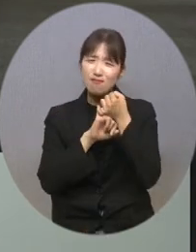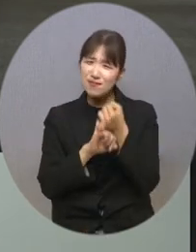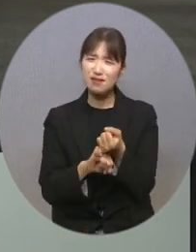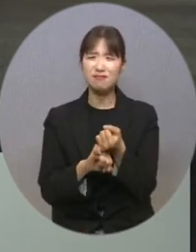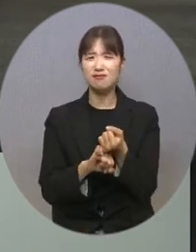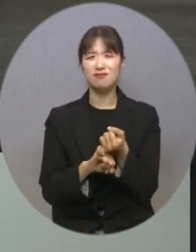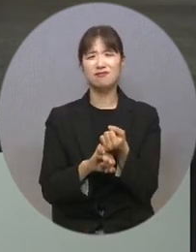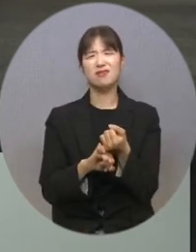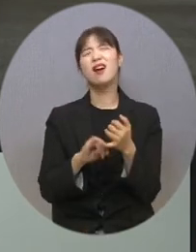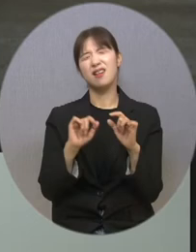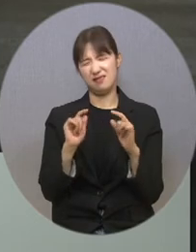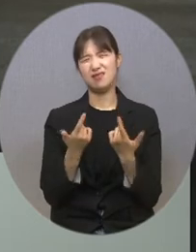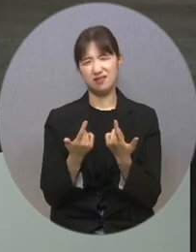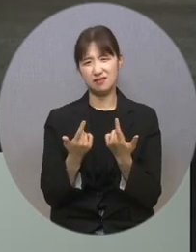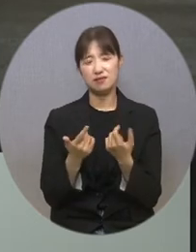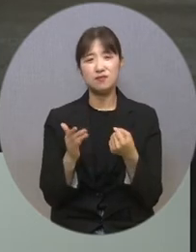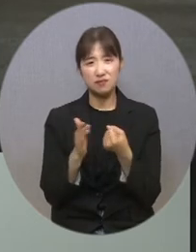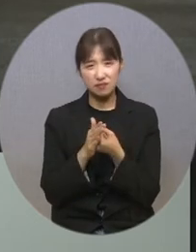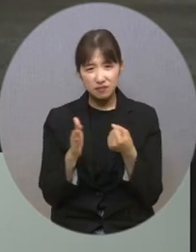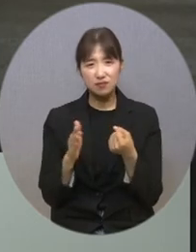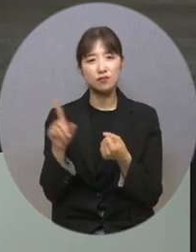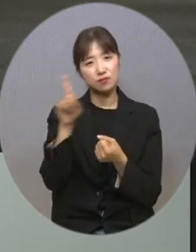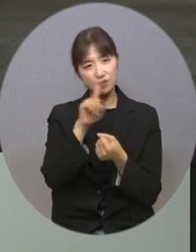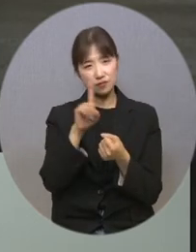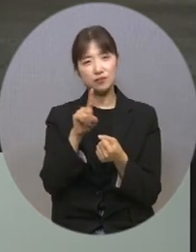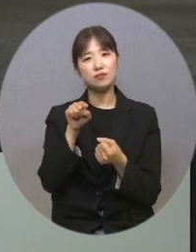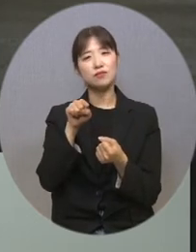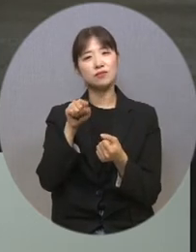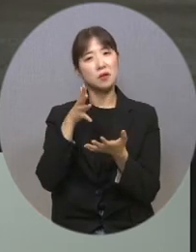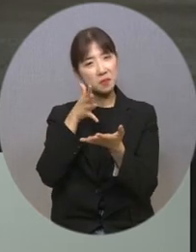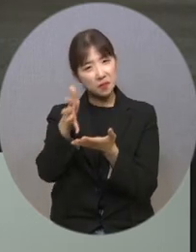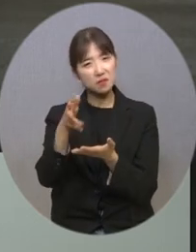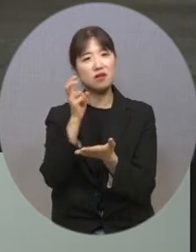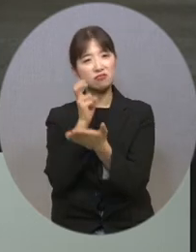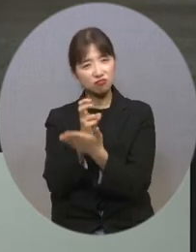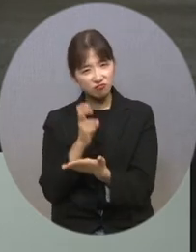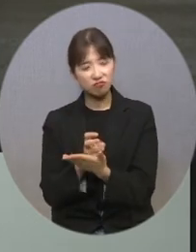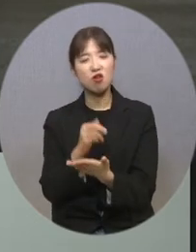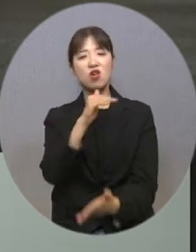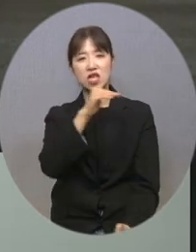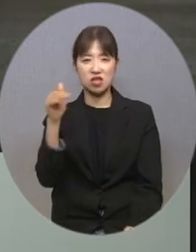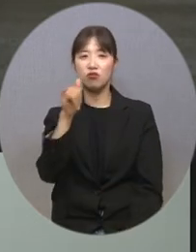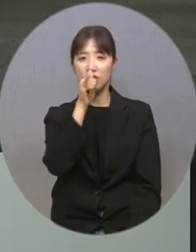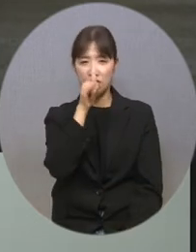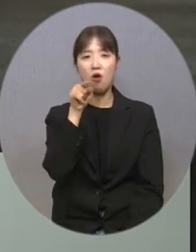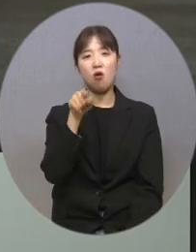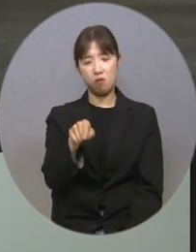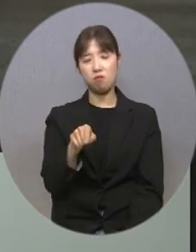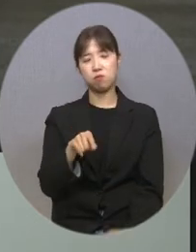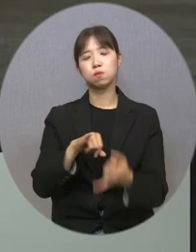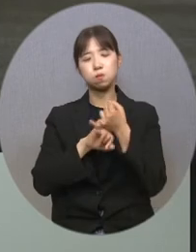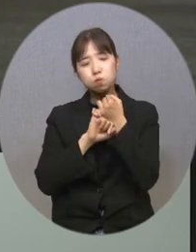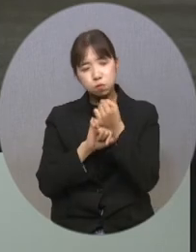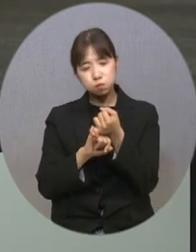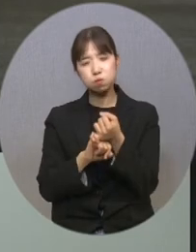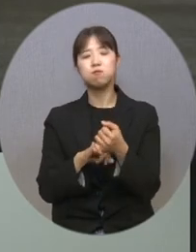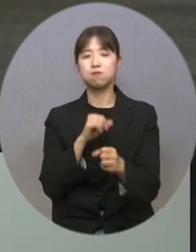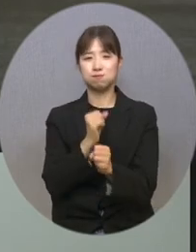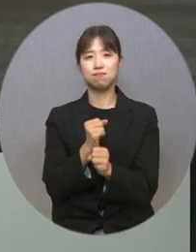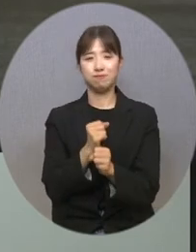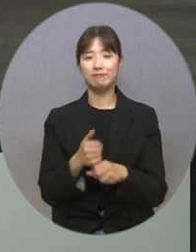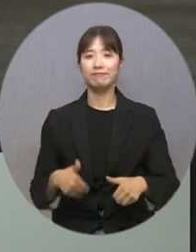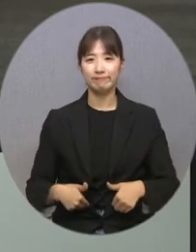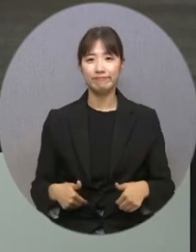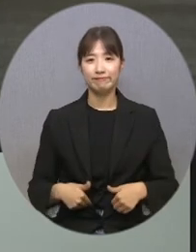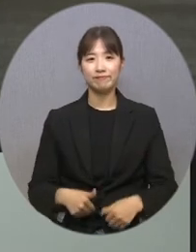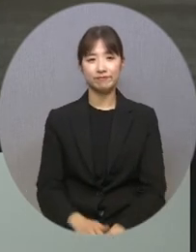소 5일 순 없잖아요 이게 어떤 측면에서 의 규정과 기준이 있어야 되고 그래서 법이 있고 또 제도가 필요한